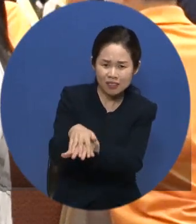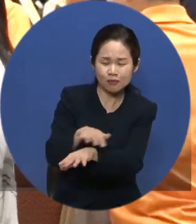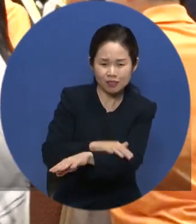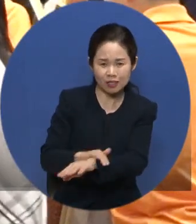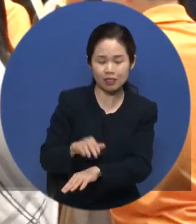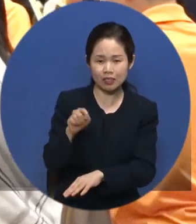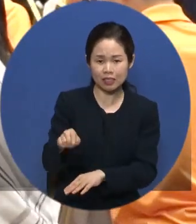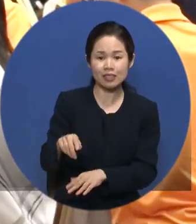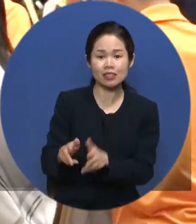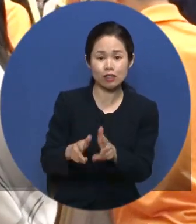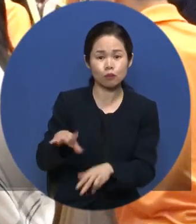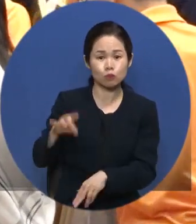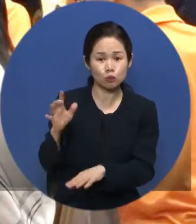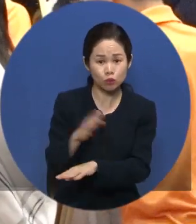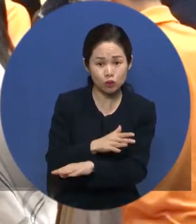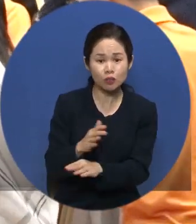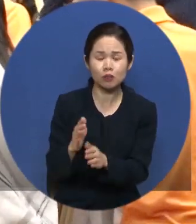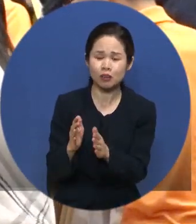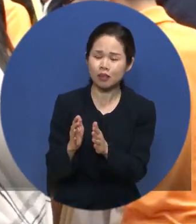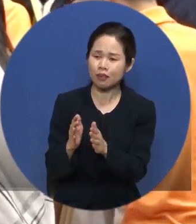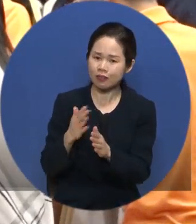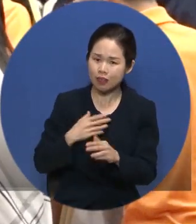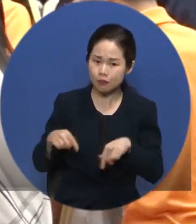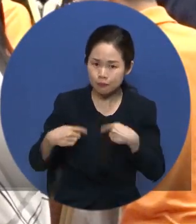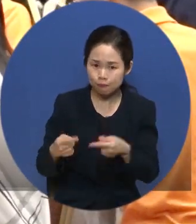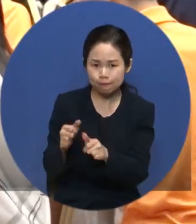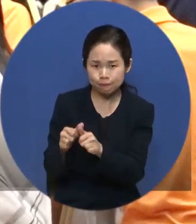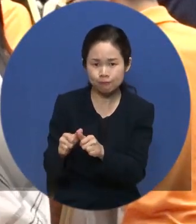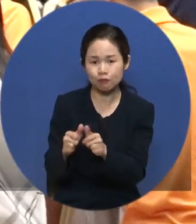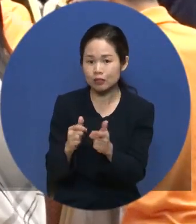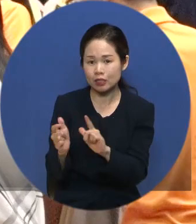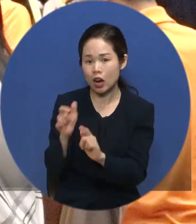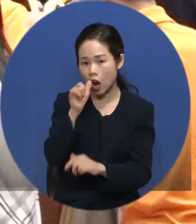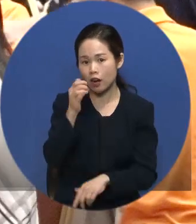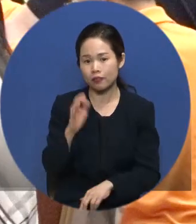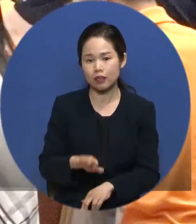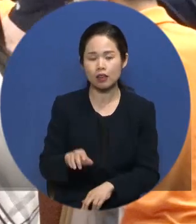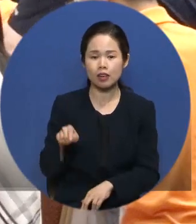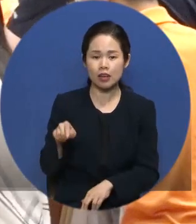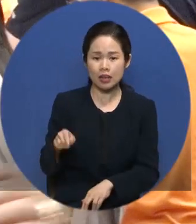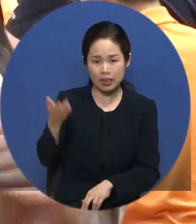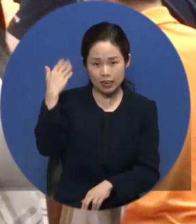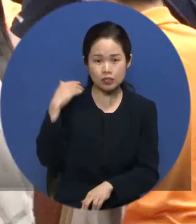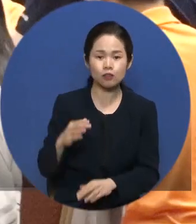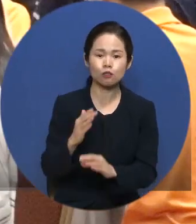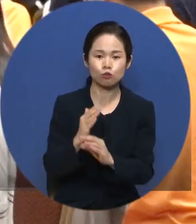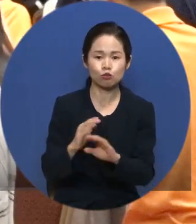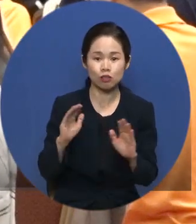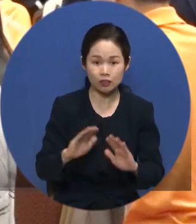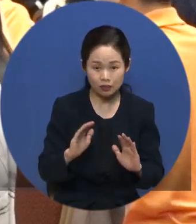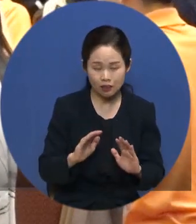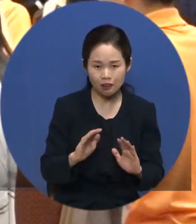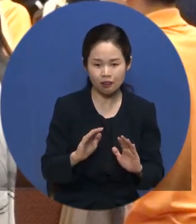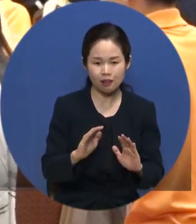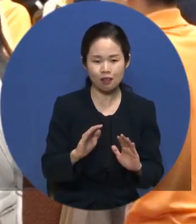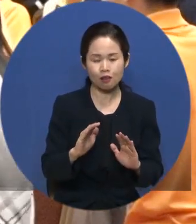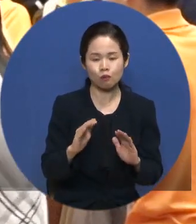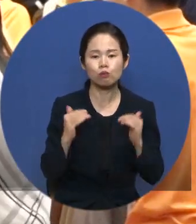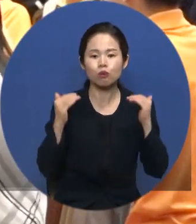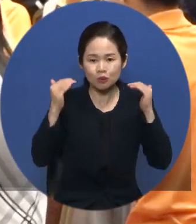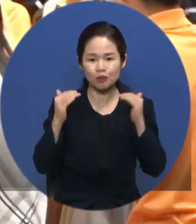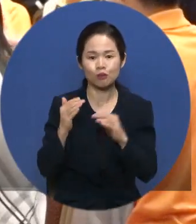했었는데 그때 본 중학생이 또 고등학생이 되고 그 고등학생 또 대학생까지 이어지는 케이스도 있었거든요.